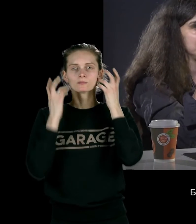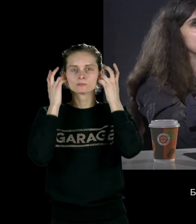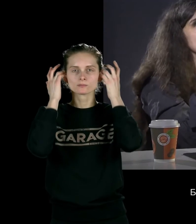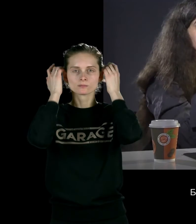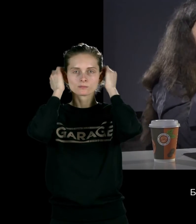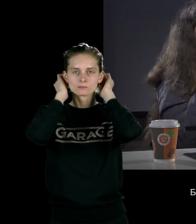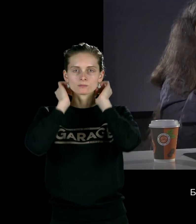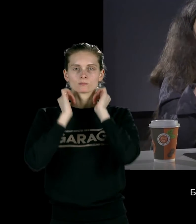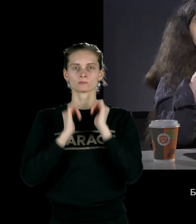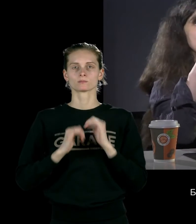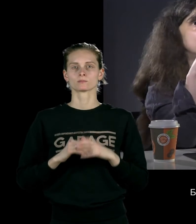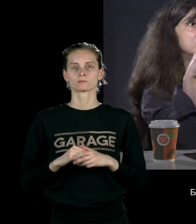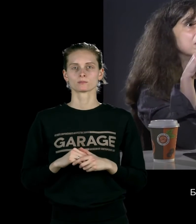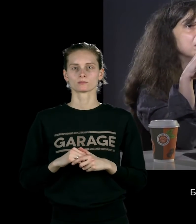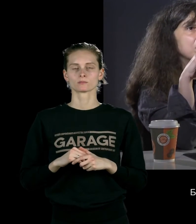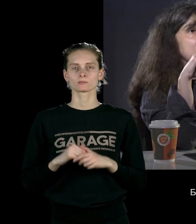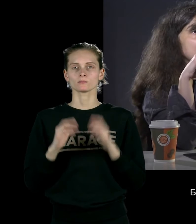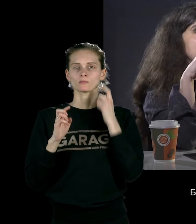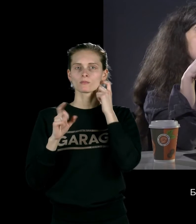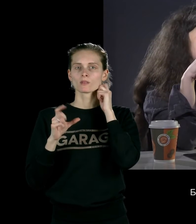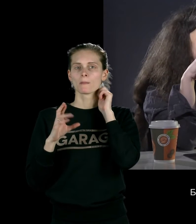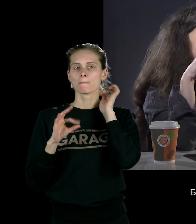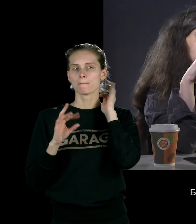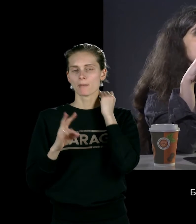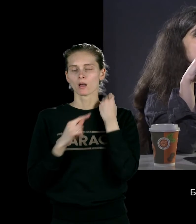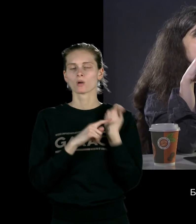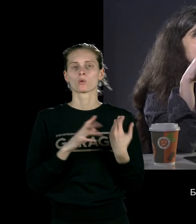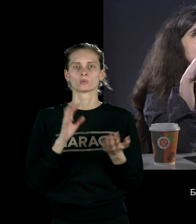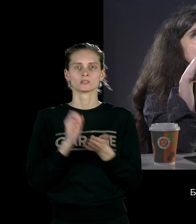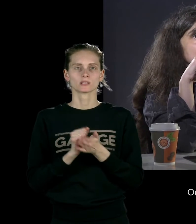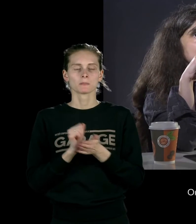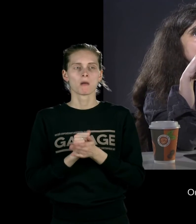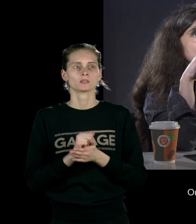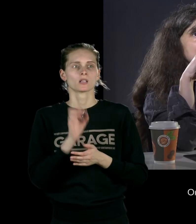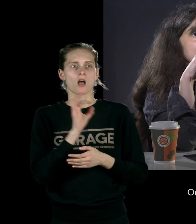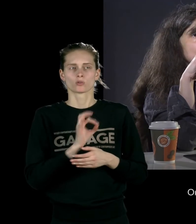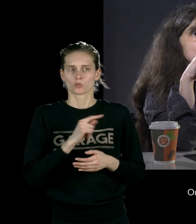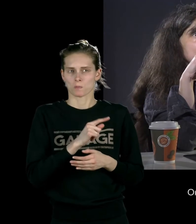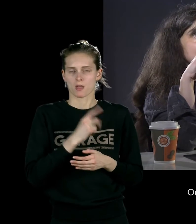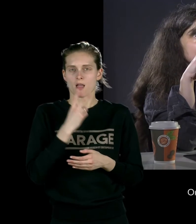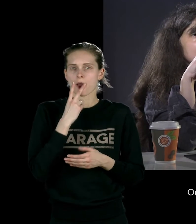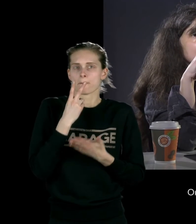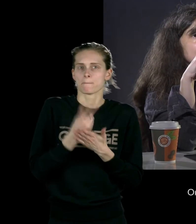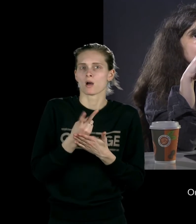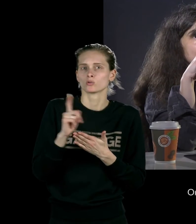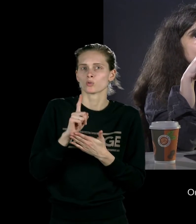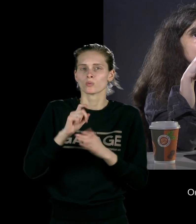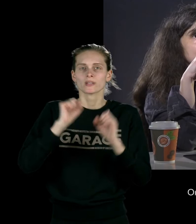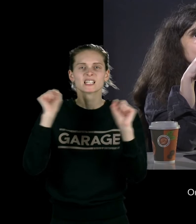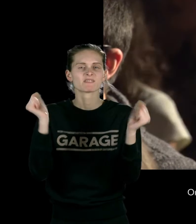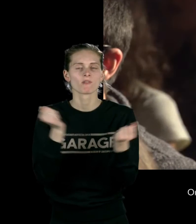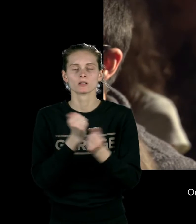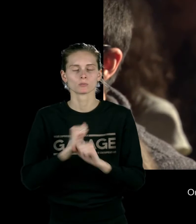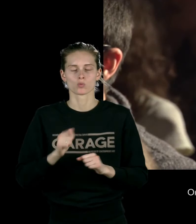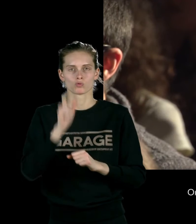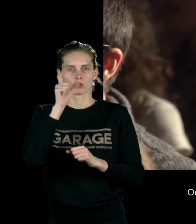как бы бессмертия. А Бэкон занимается ровно противоположным. Он показывает невозможность зафиксировать